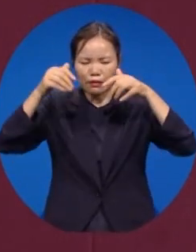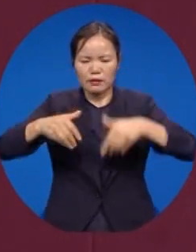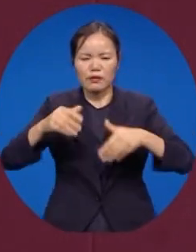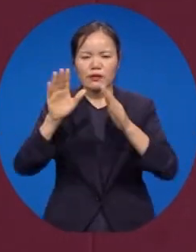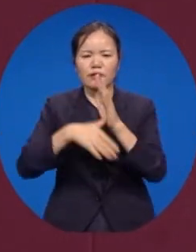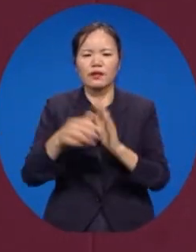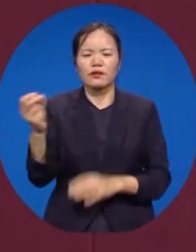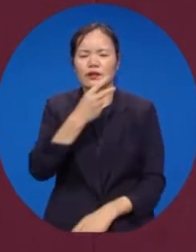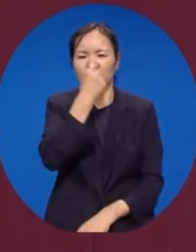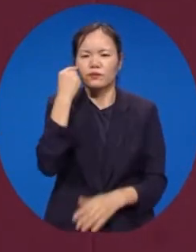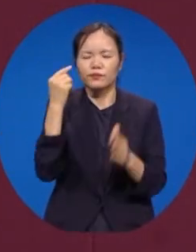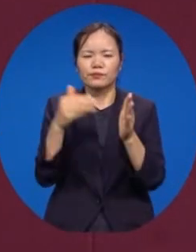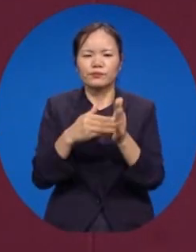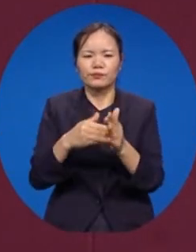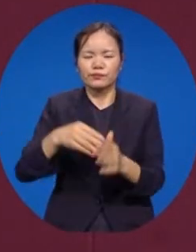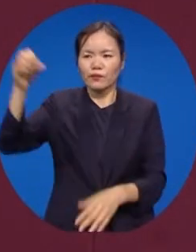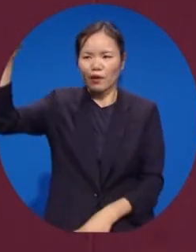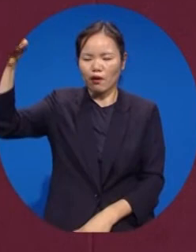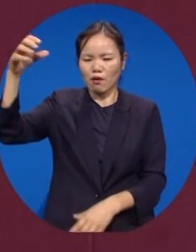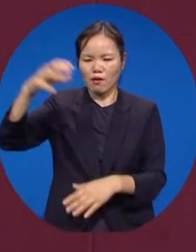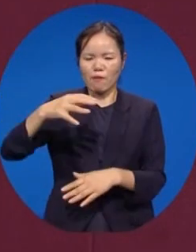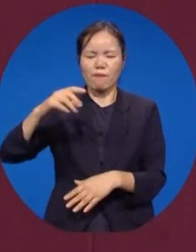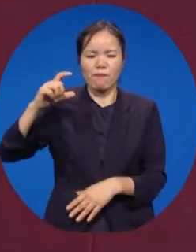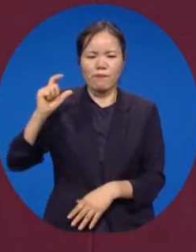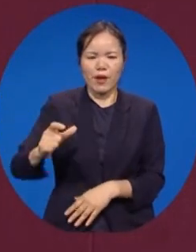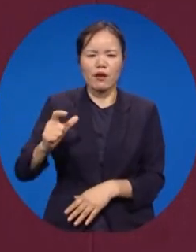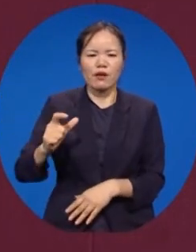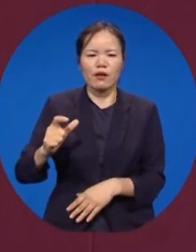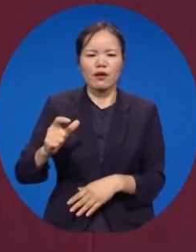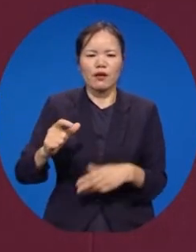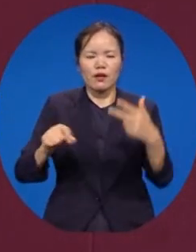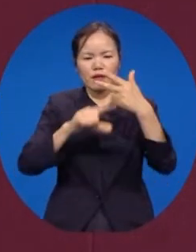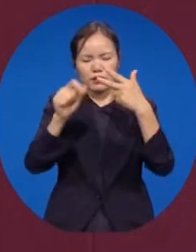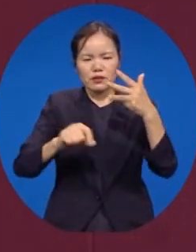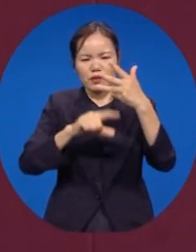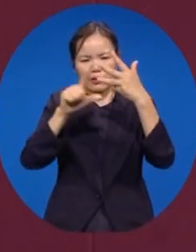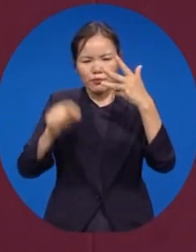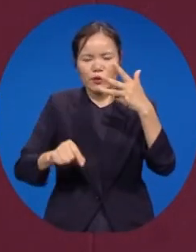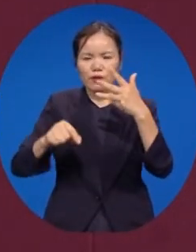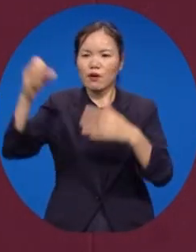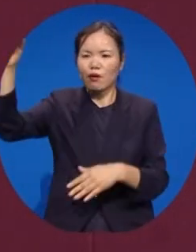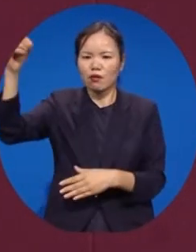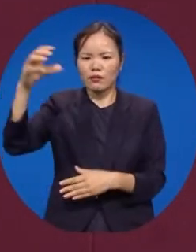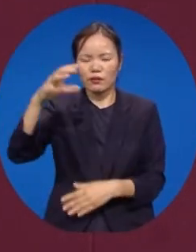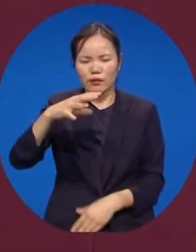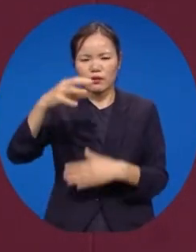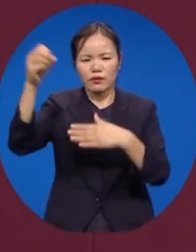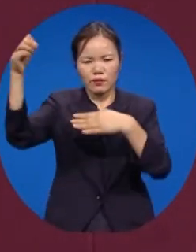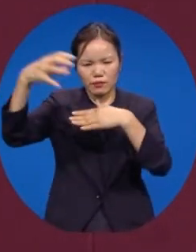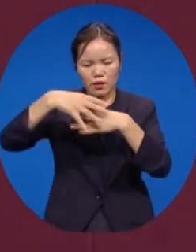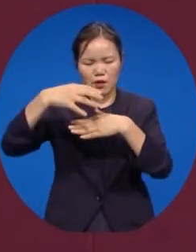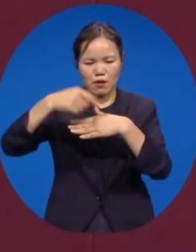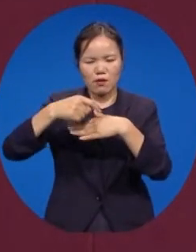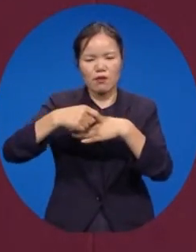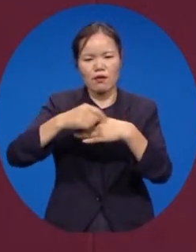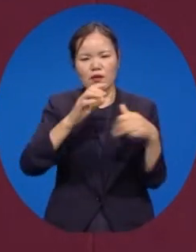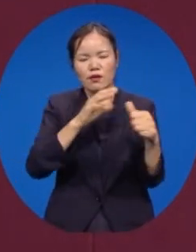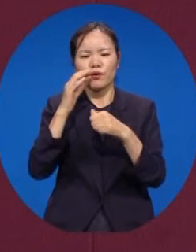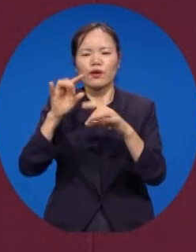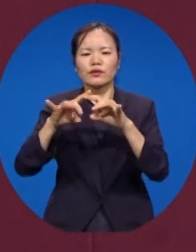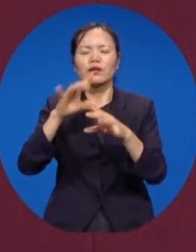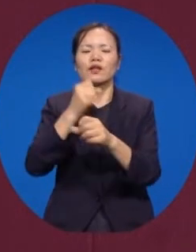확인되었습니다. 햇볕이 가장 강한 7, 8월에도 태양광의 전체 발전 비중은